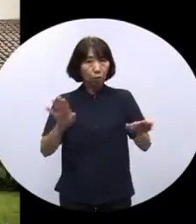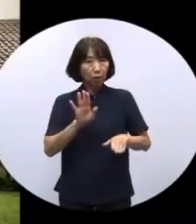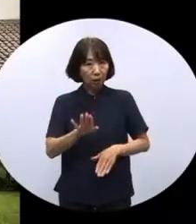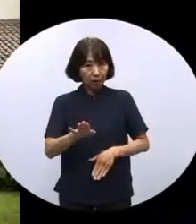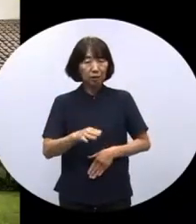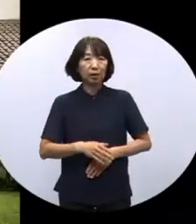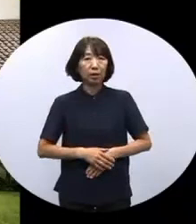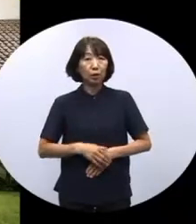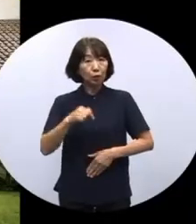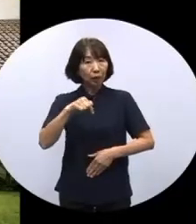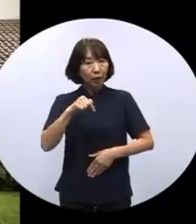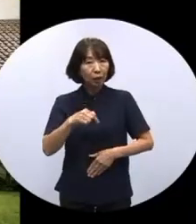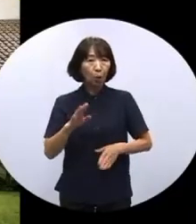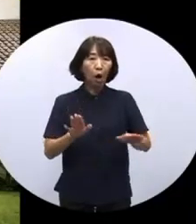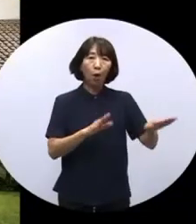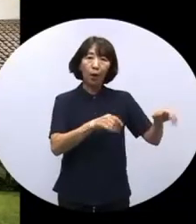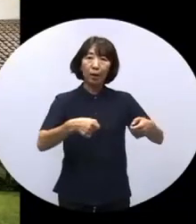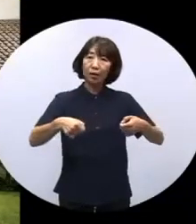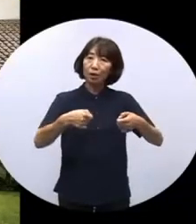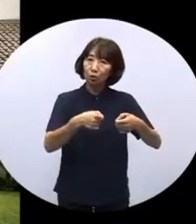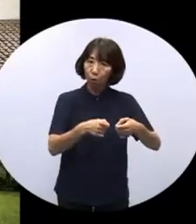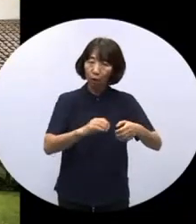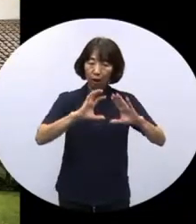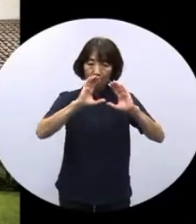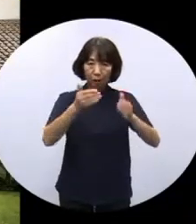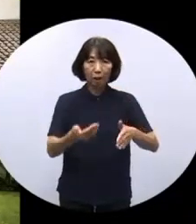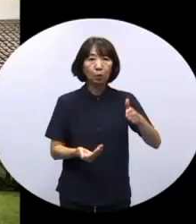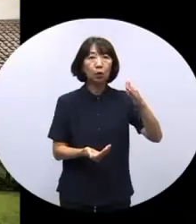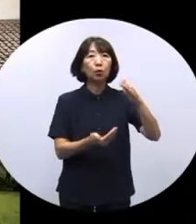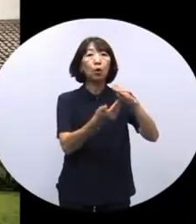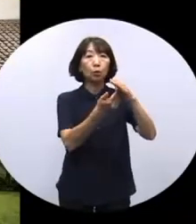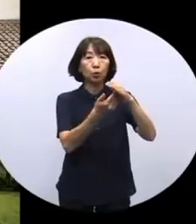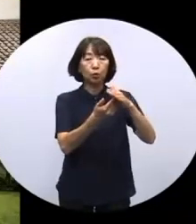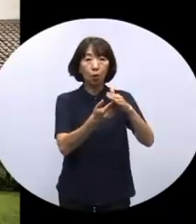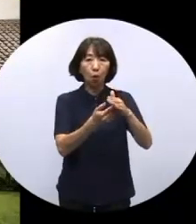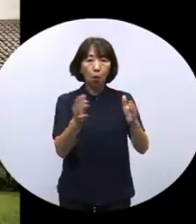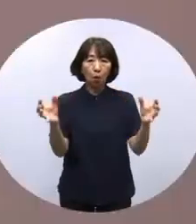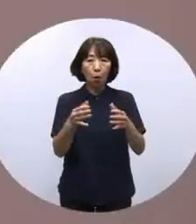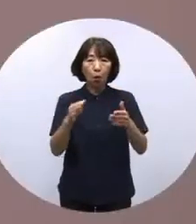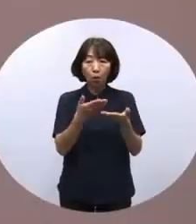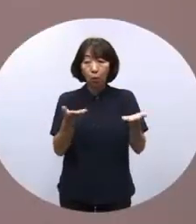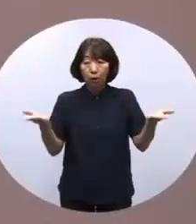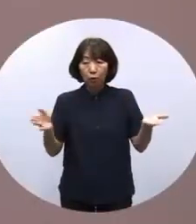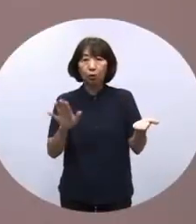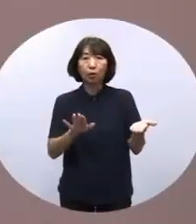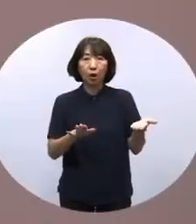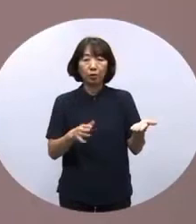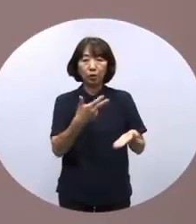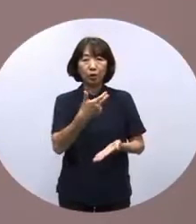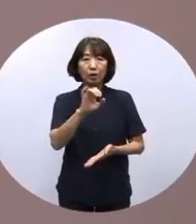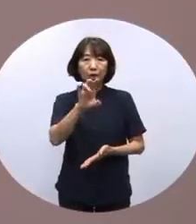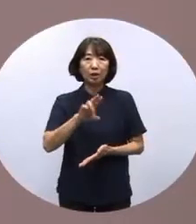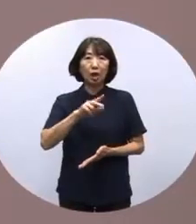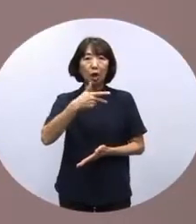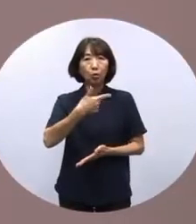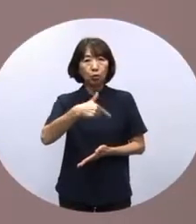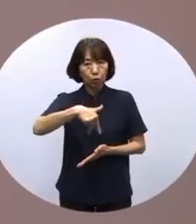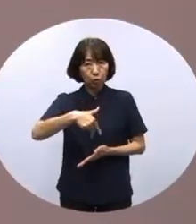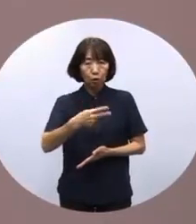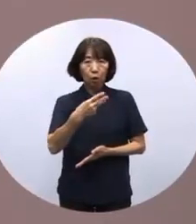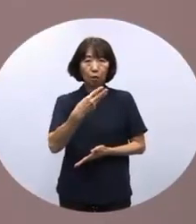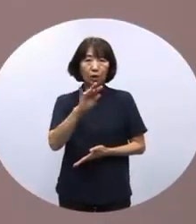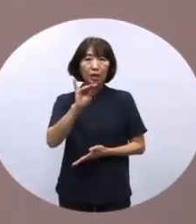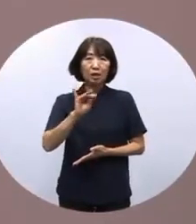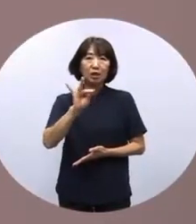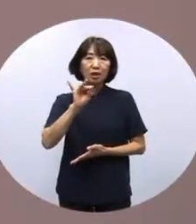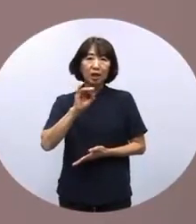ておりまして、中でもハワイアンキルトは世界でもトップクラスのコレクションを持っています。またジェームズ・ミッチェナーという収集家が集